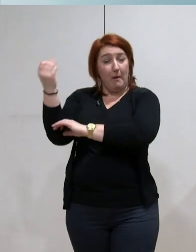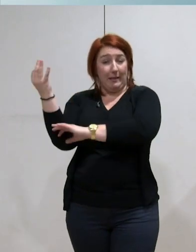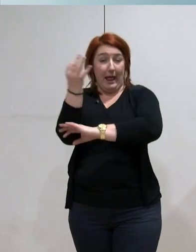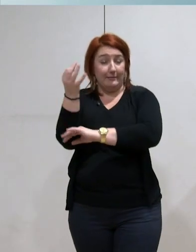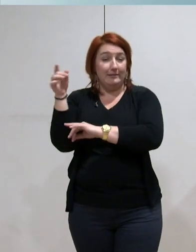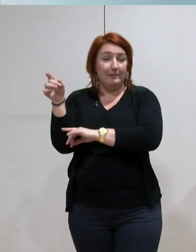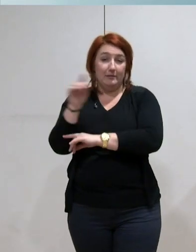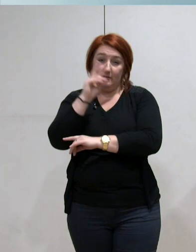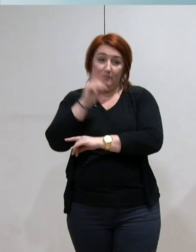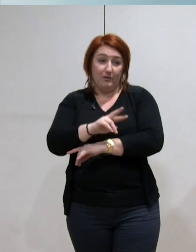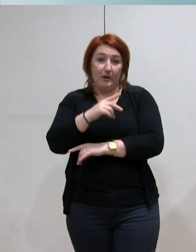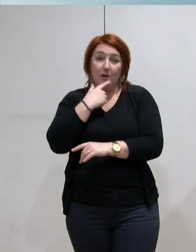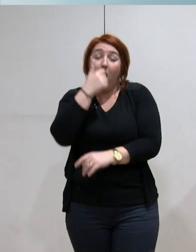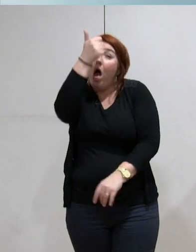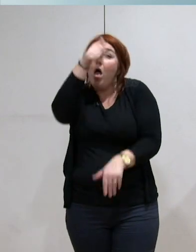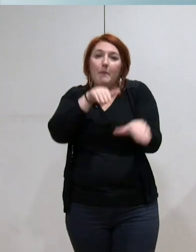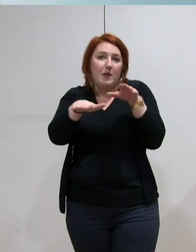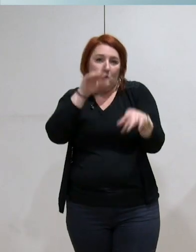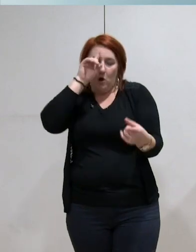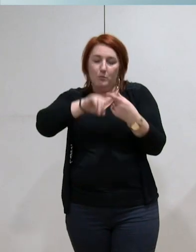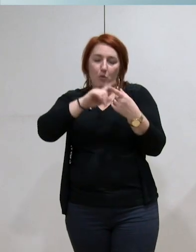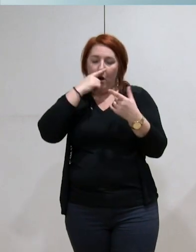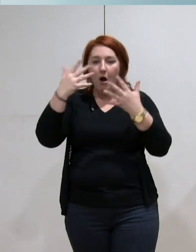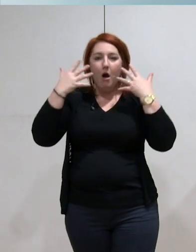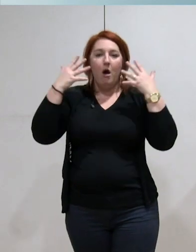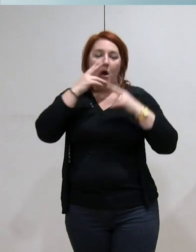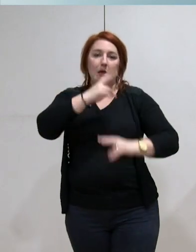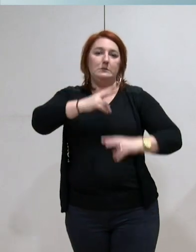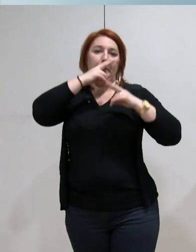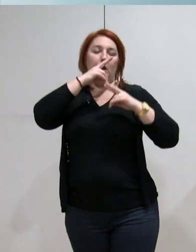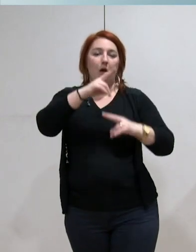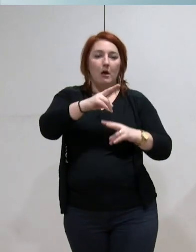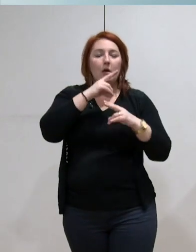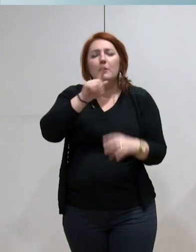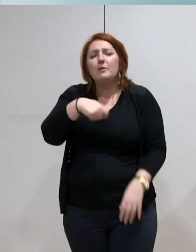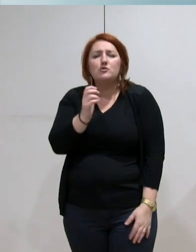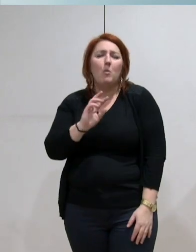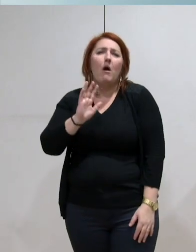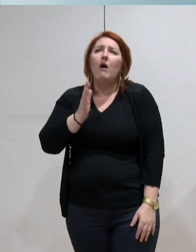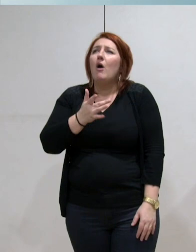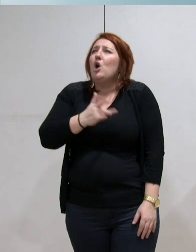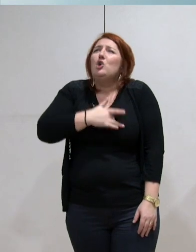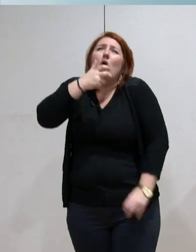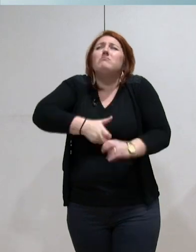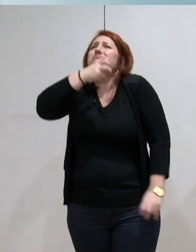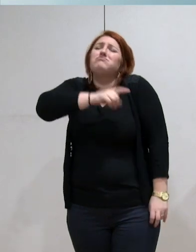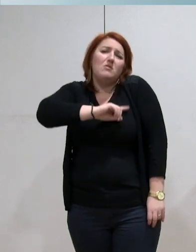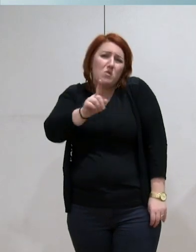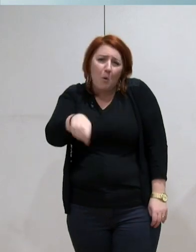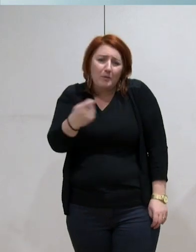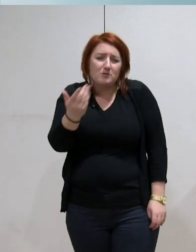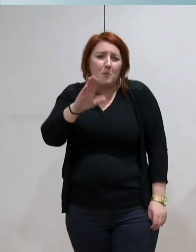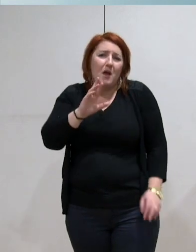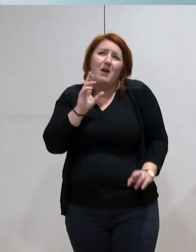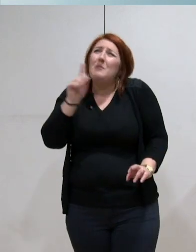de remettre la tête un petit peu h de l'eau alors bien sûr je n'ai pas un cœur de Pierre contrairement à ce que certains peuvent penser j'aimerais qu'on puisse donner beaucoup